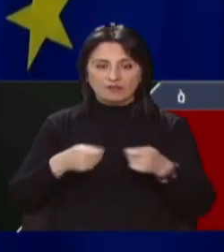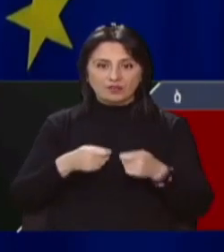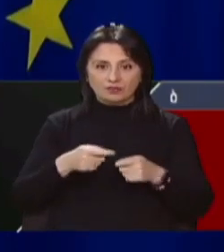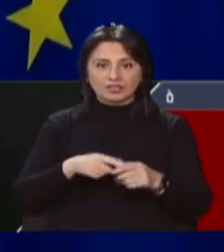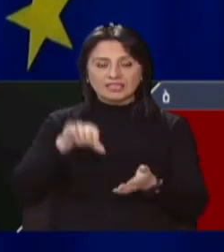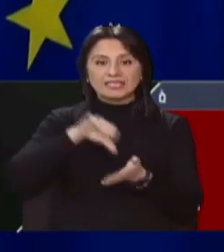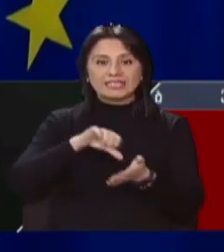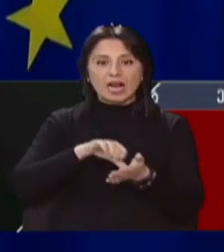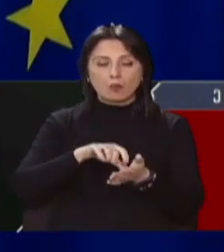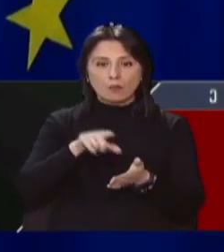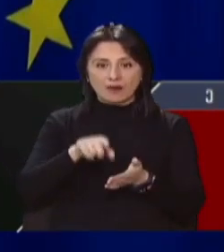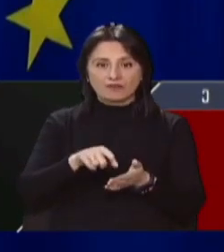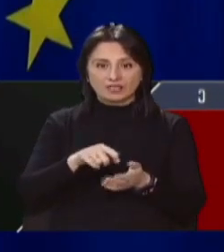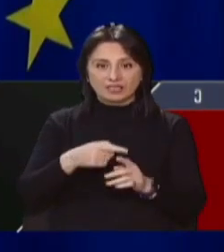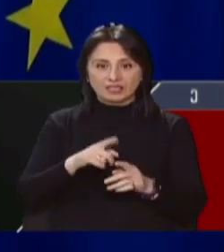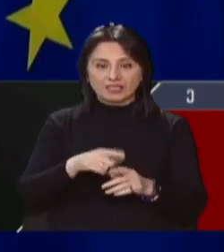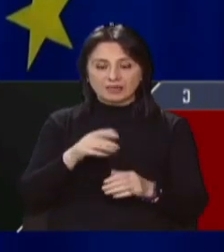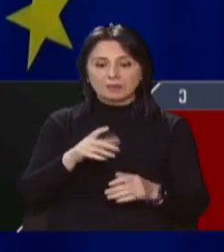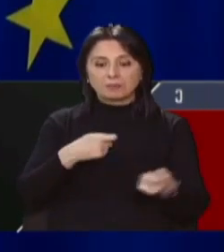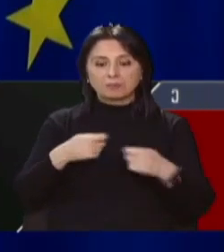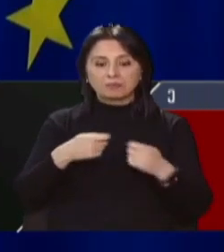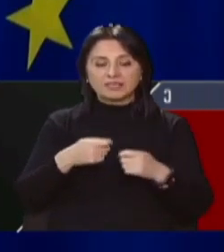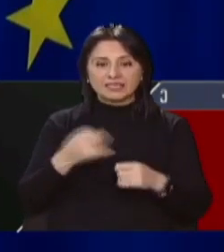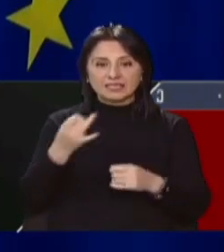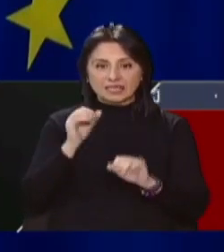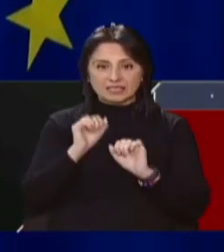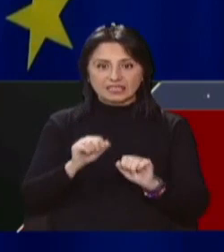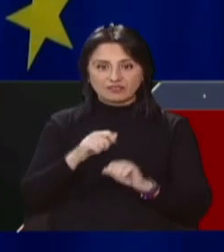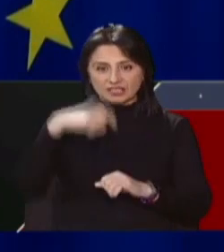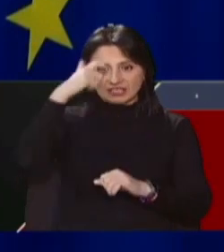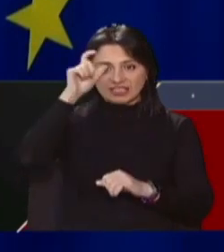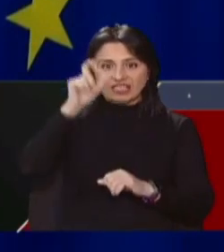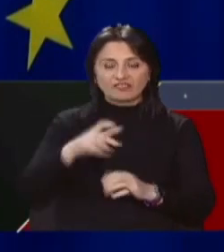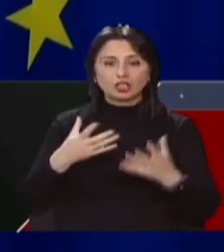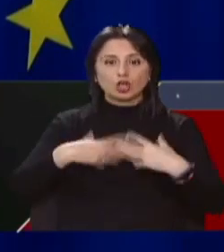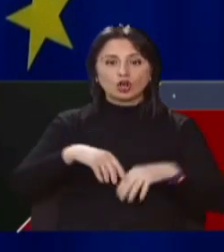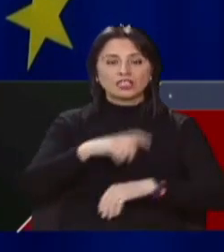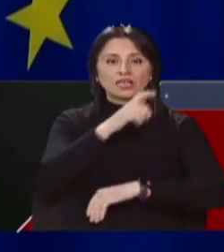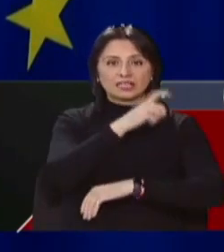უშუალო წარმომადგენლები, ბიზნეს ინტერესების დამცველები, ბიძინა ივანიშვილის